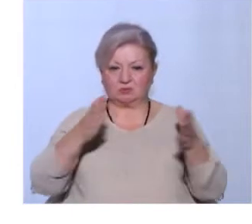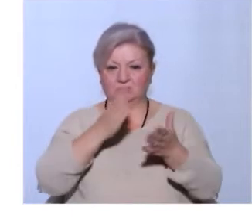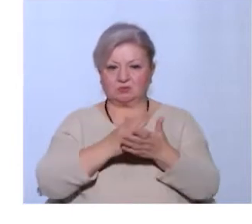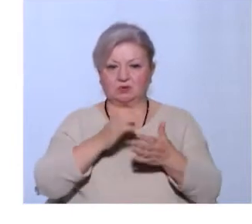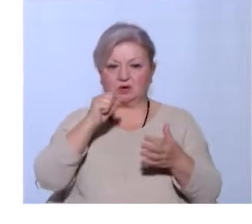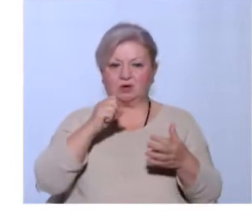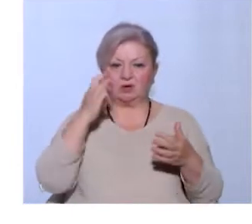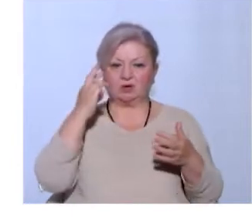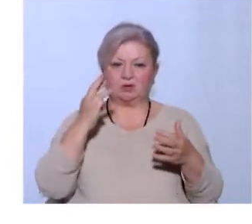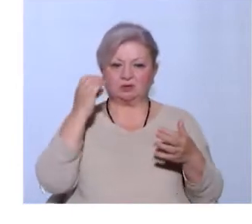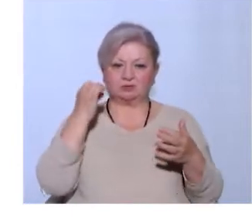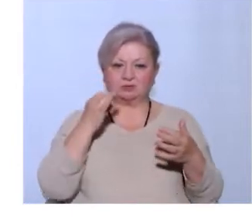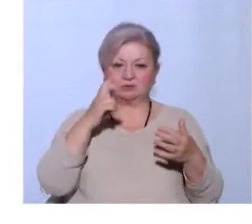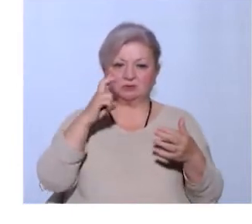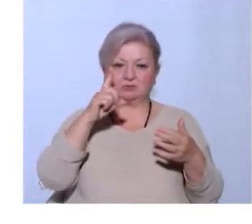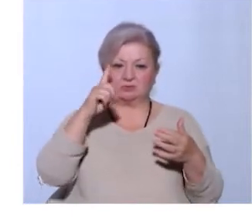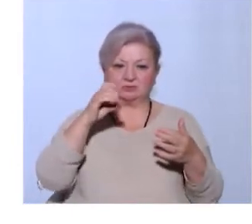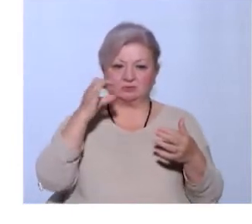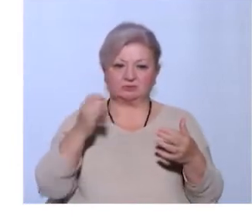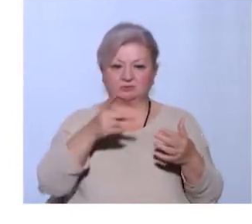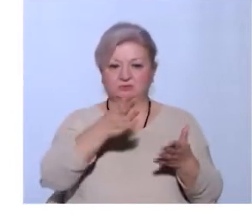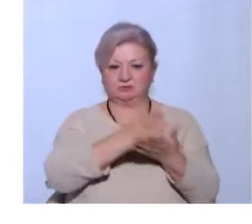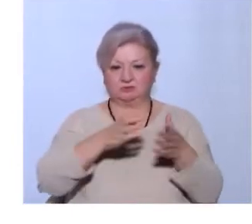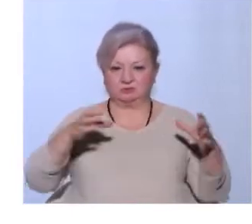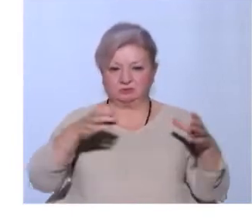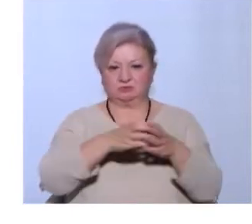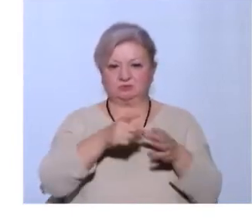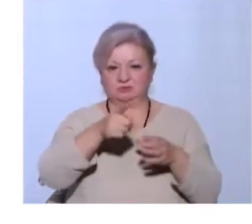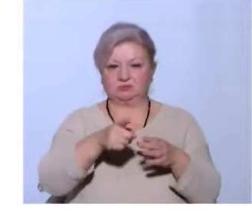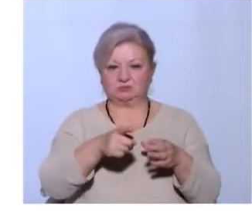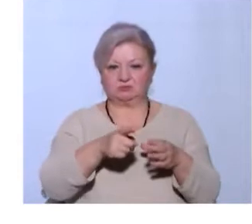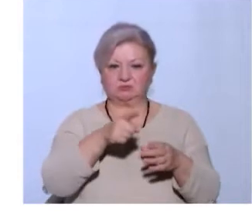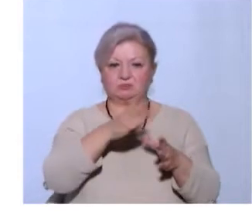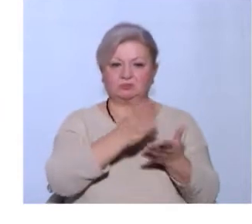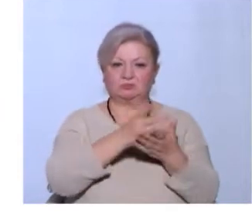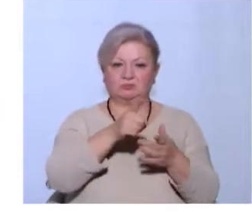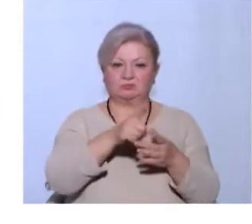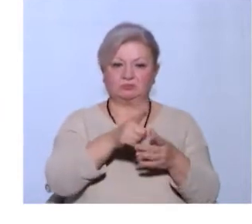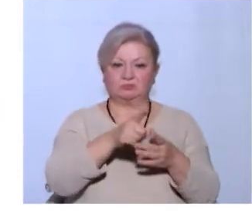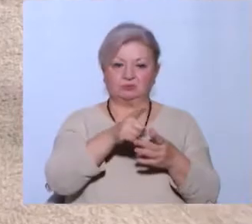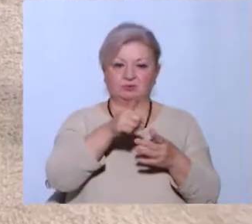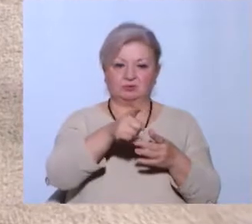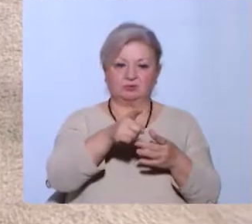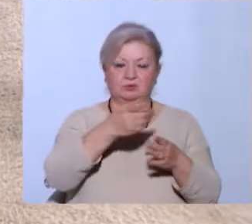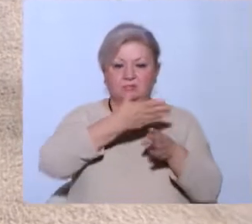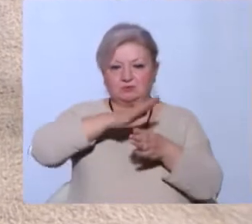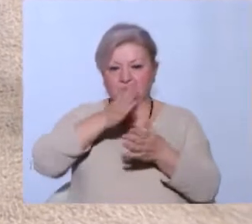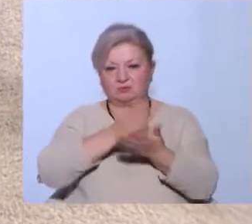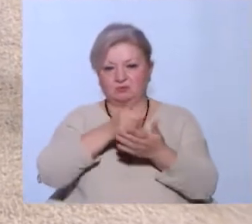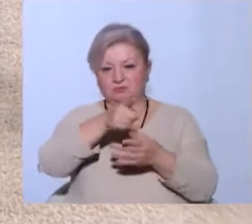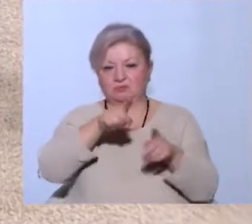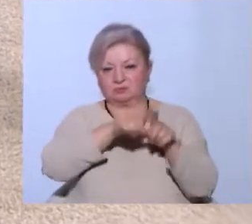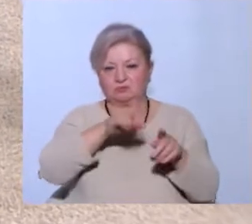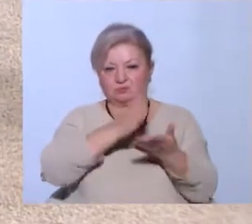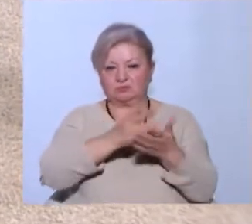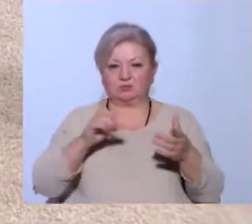ლაშიფსე კლდეზვალმა თეფშე გიშხის მთით ჩაკეტა. დღეს გამოედინება იქიდან მდინარე უფშარა, რომელიც